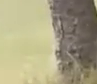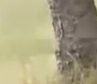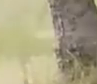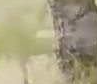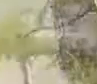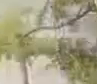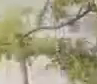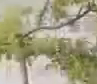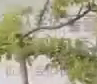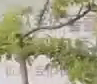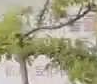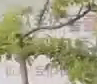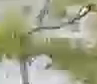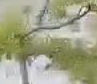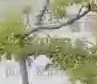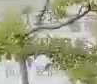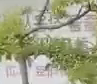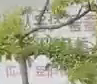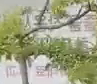으